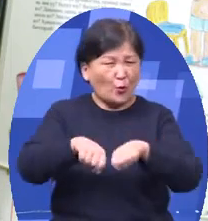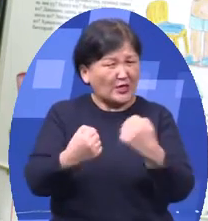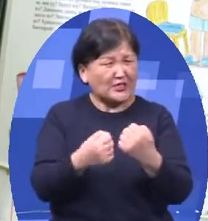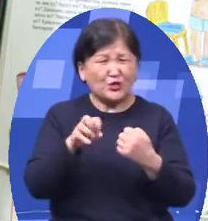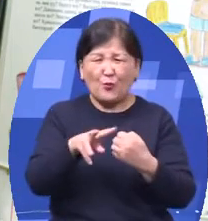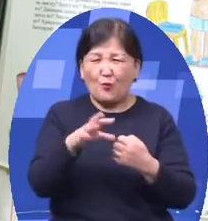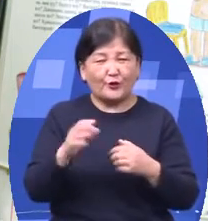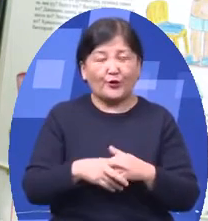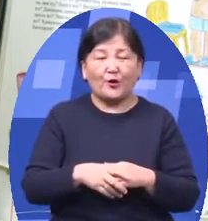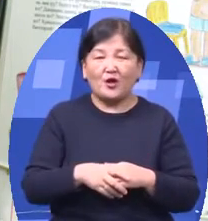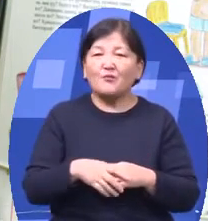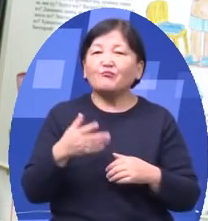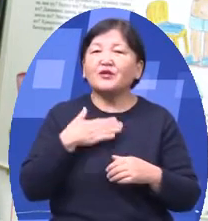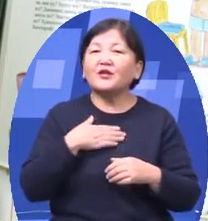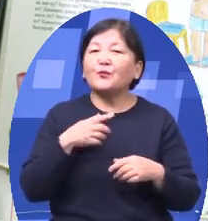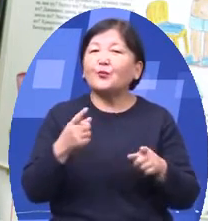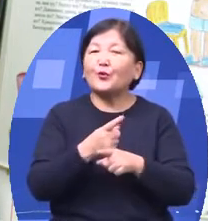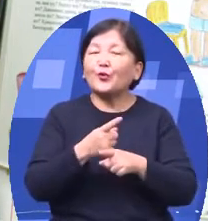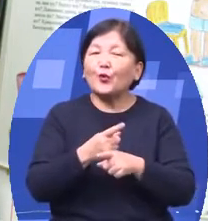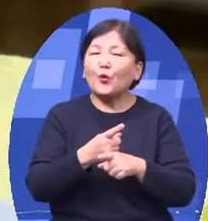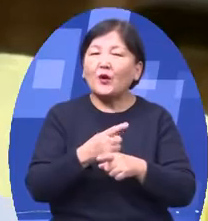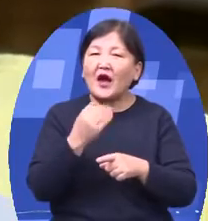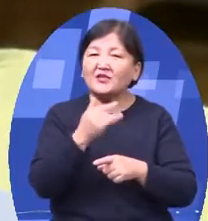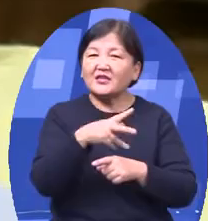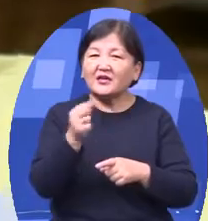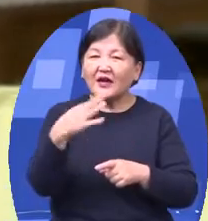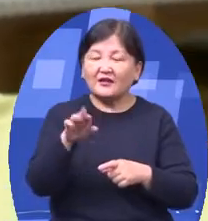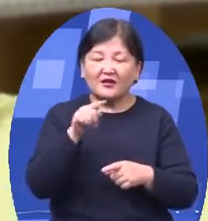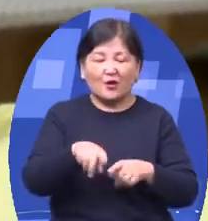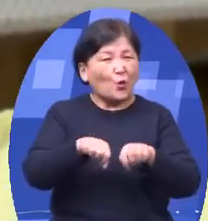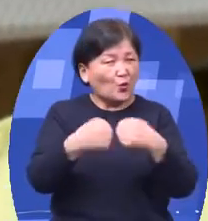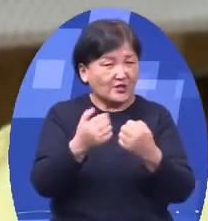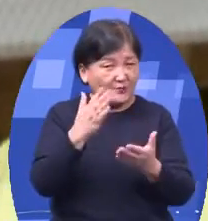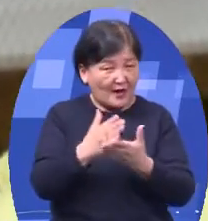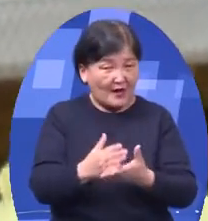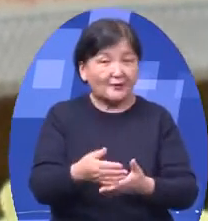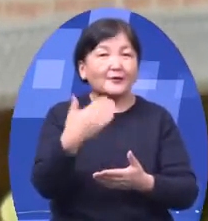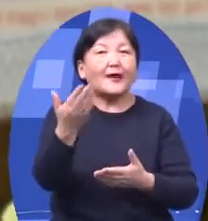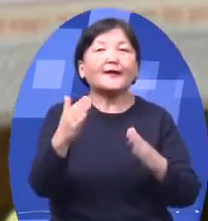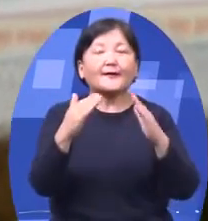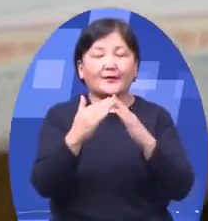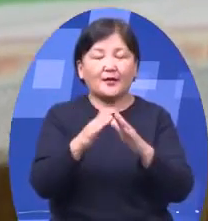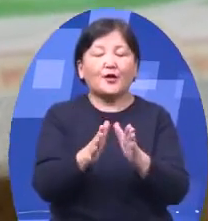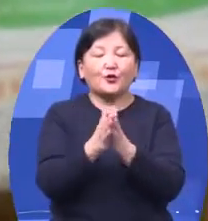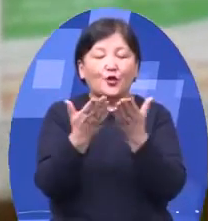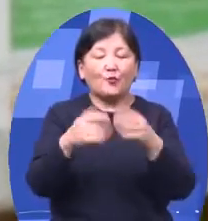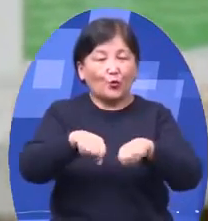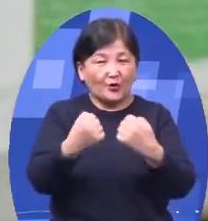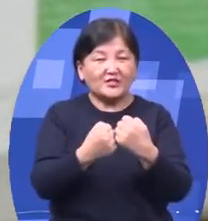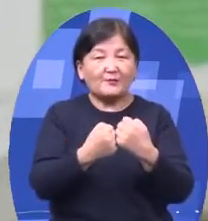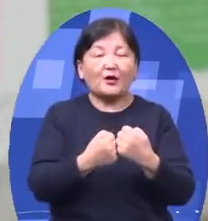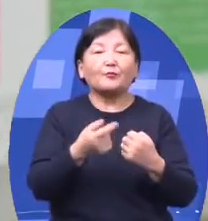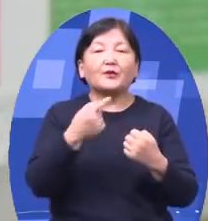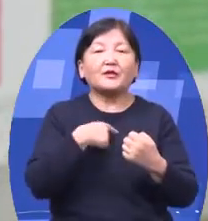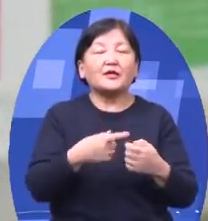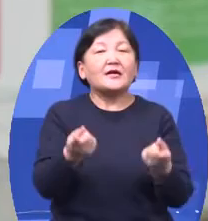бол бид нар буруу ашигласнаас болж ном маань урагдсан байгаа шүү дээ. Танай гэрт ийм урагдсан ном байх юм бол бид